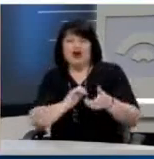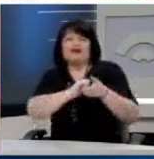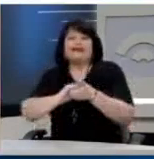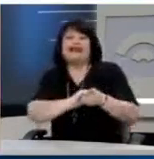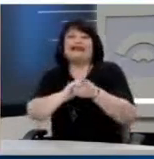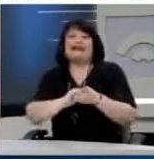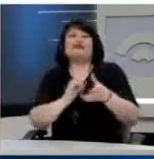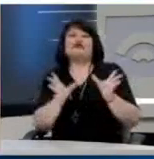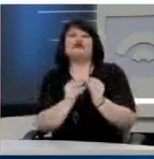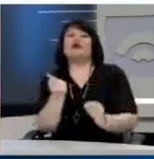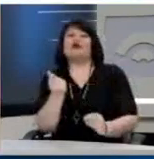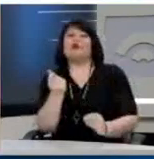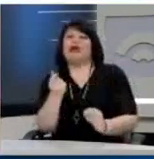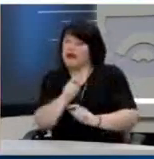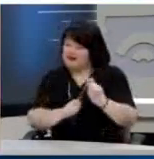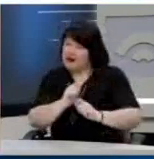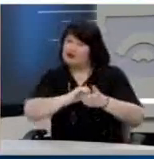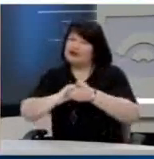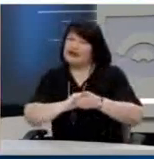το συνεταιριστικό μοντέλο της οικονομίας.